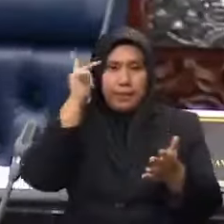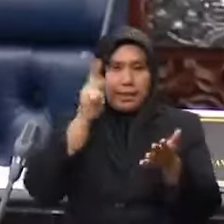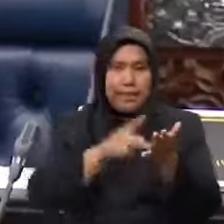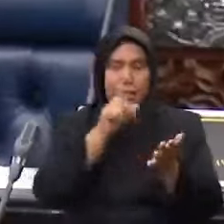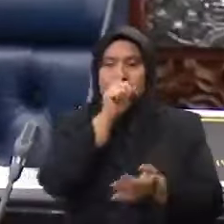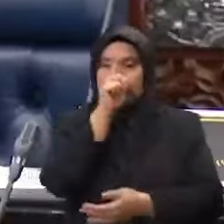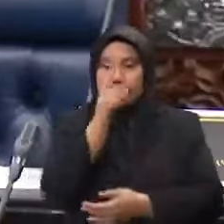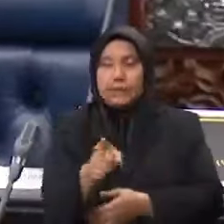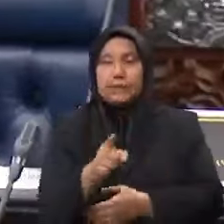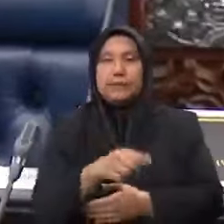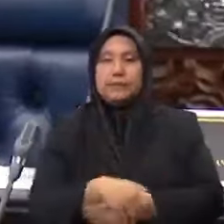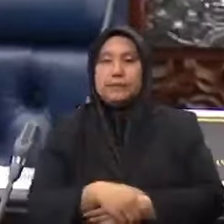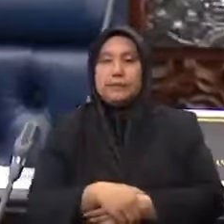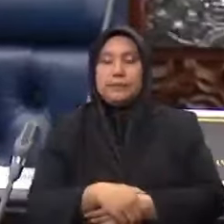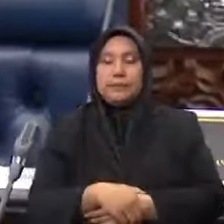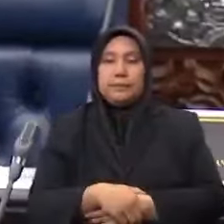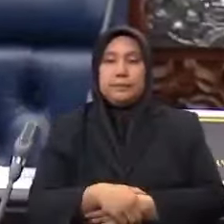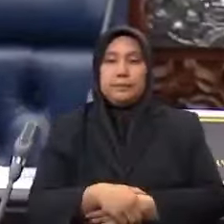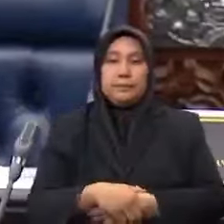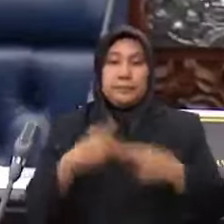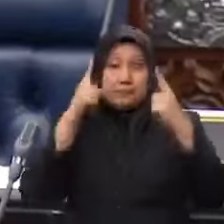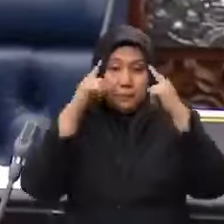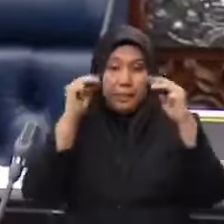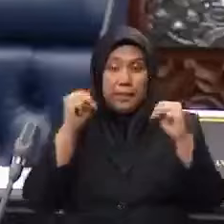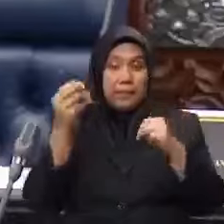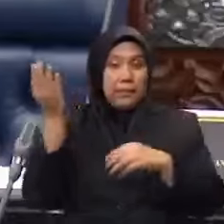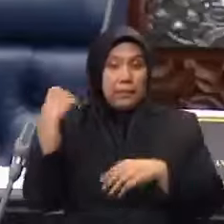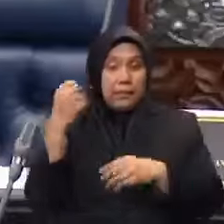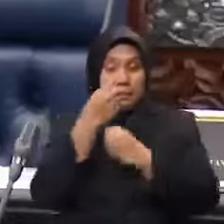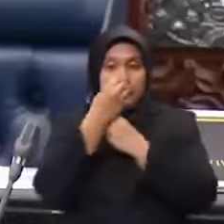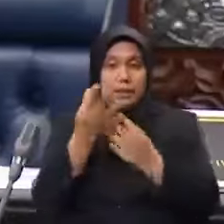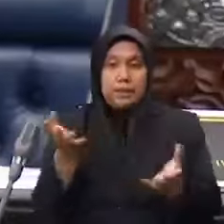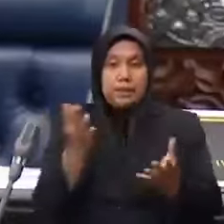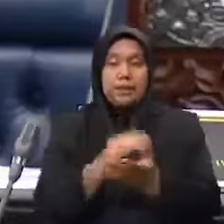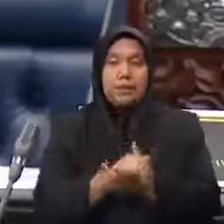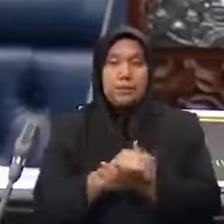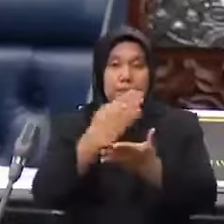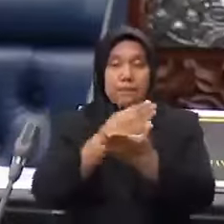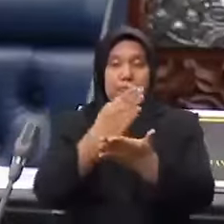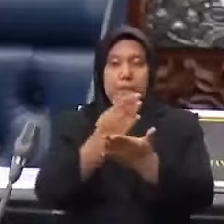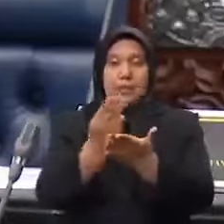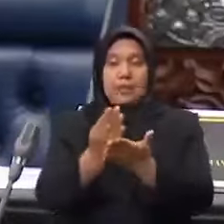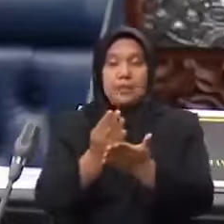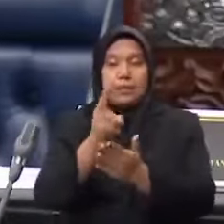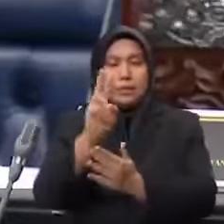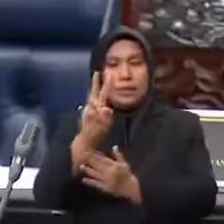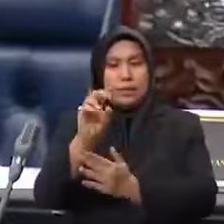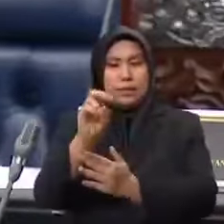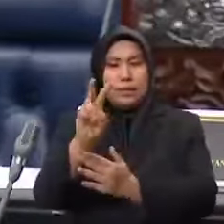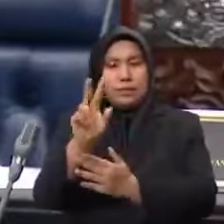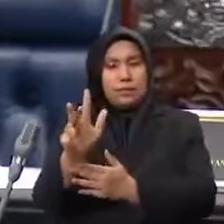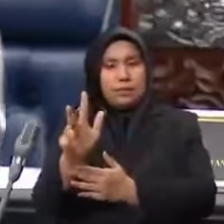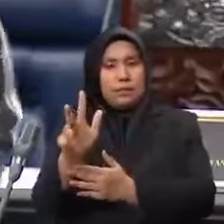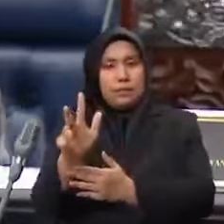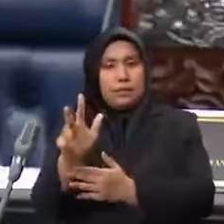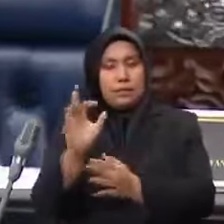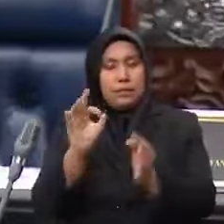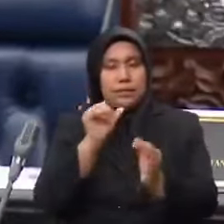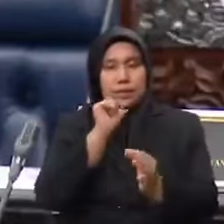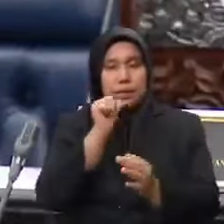kepada apa yang statement yang dibuat oleh Perdana Menteri dahulu masa membentangkan tak silap saya bajet 2023 tak silap saya, mengatakan bahawa pada